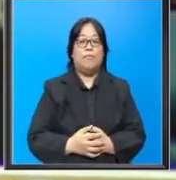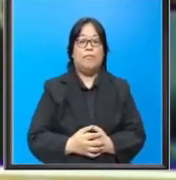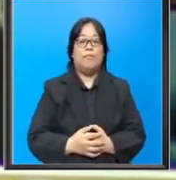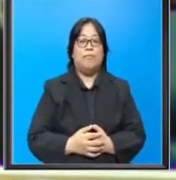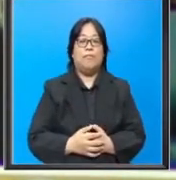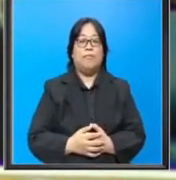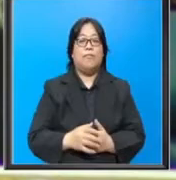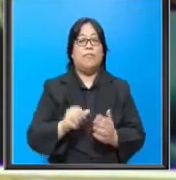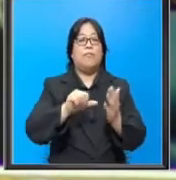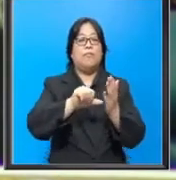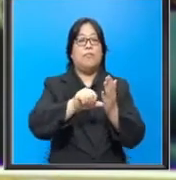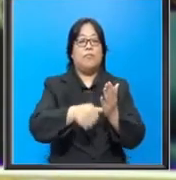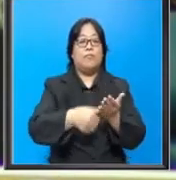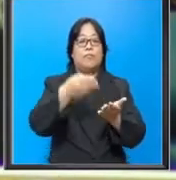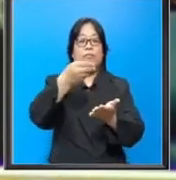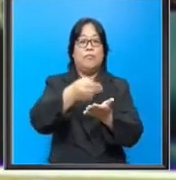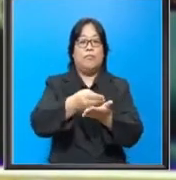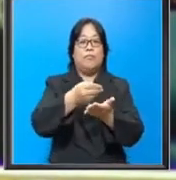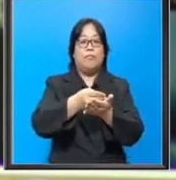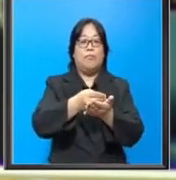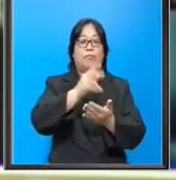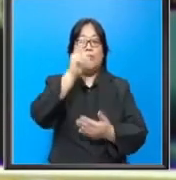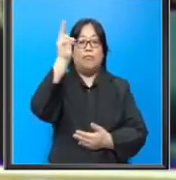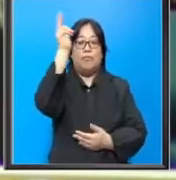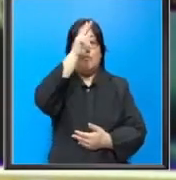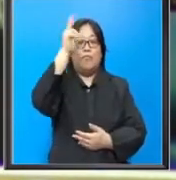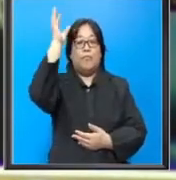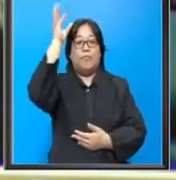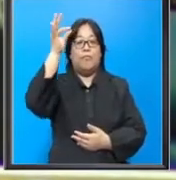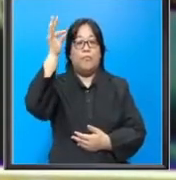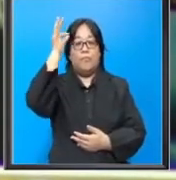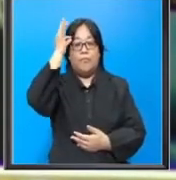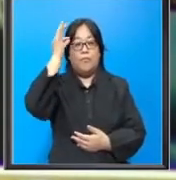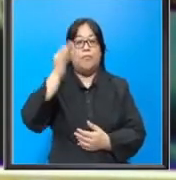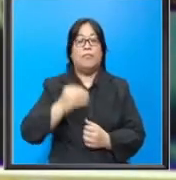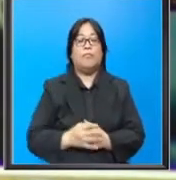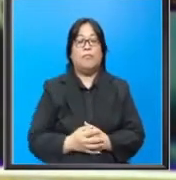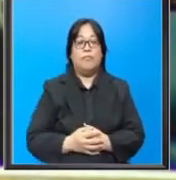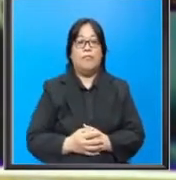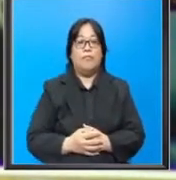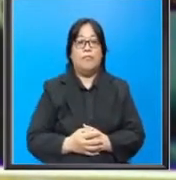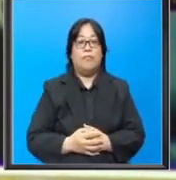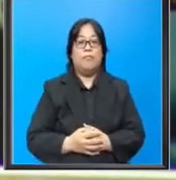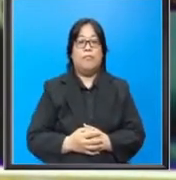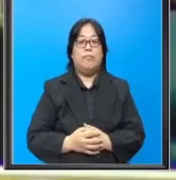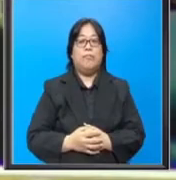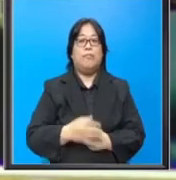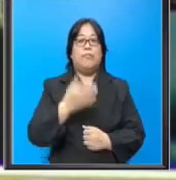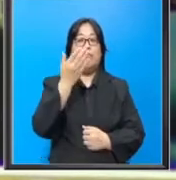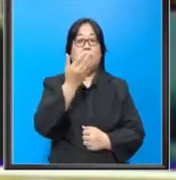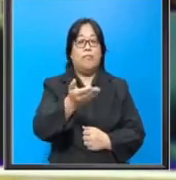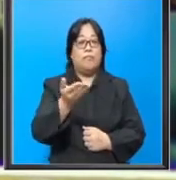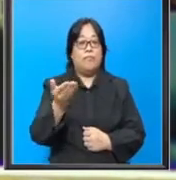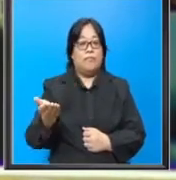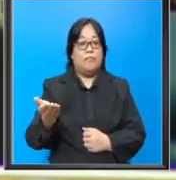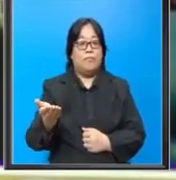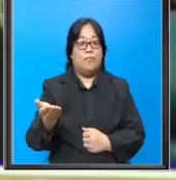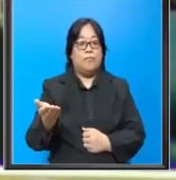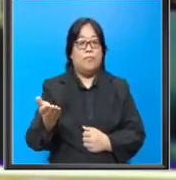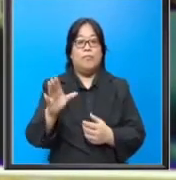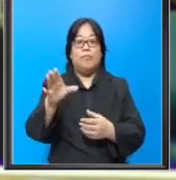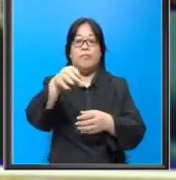sumber keuangan kerajaan persekutuan dalam pengaruh yang